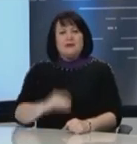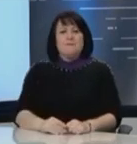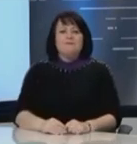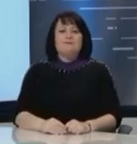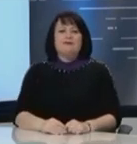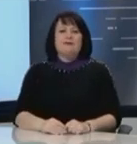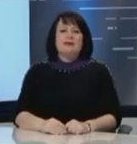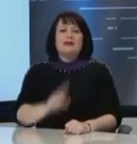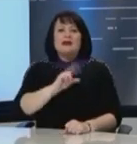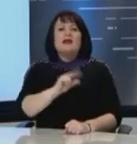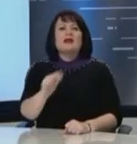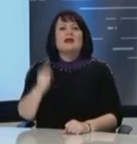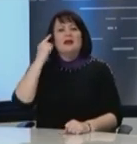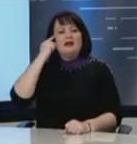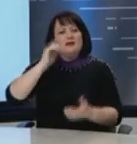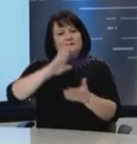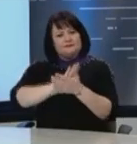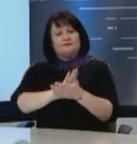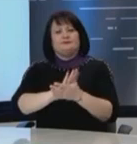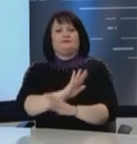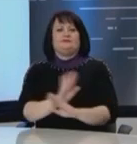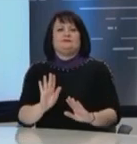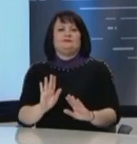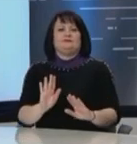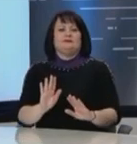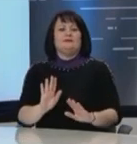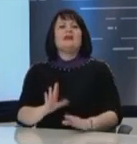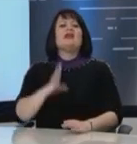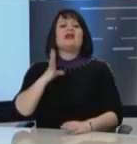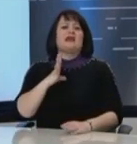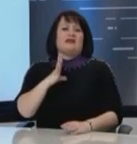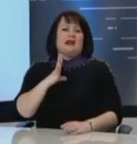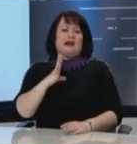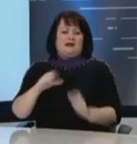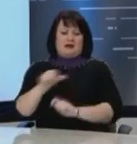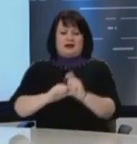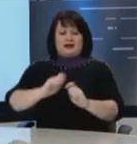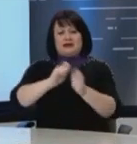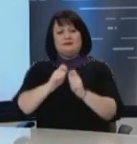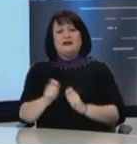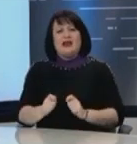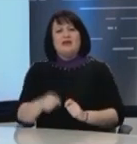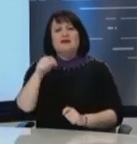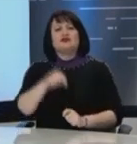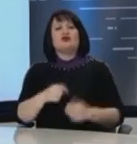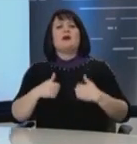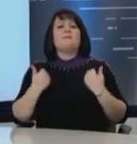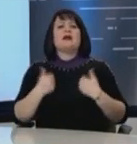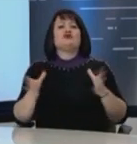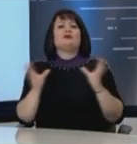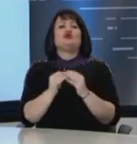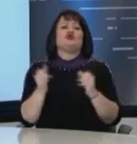ακριβώς ο ίδιος ιδεολειπτικός, φοβικός, αντιμεταρρυθμιστικός ΣΥΡΙΖΑ που τώρα κάνει το δικό του παιχνίδι στην